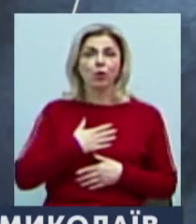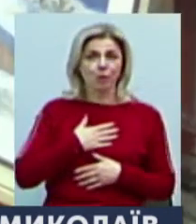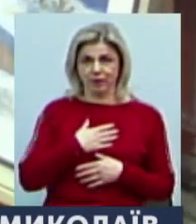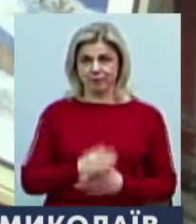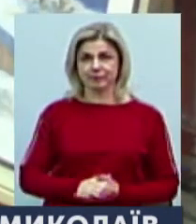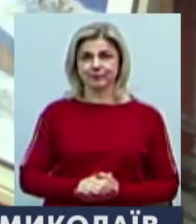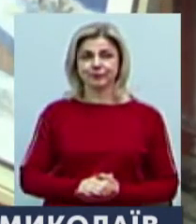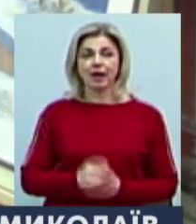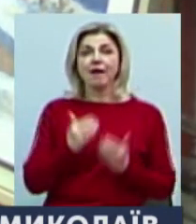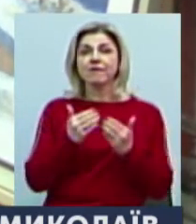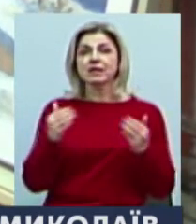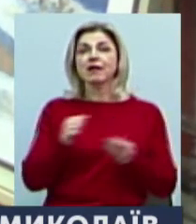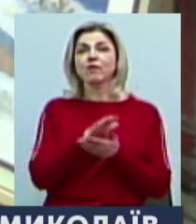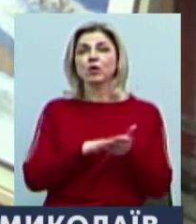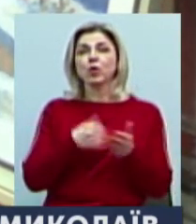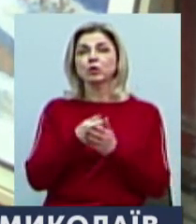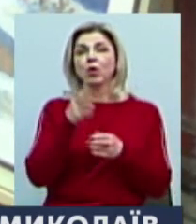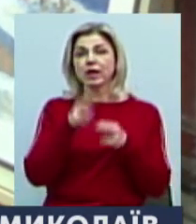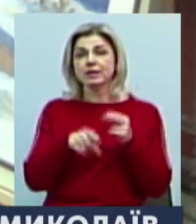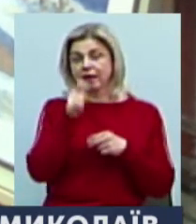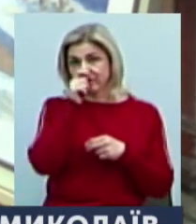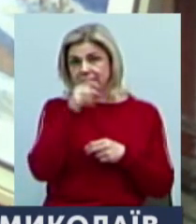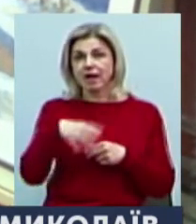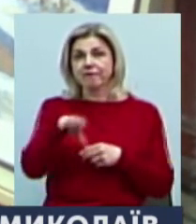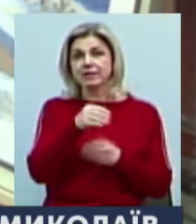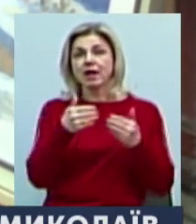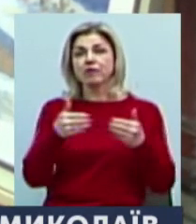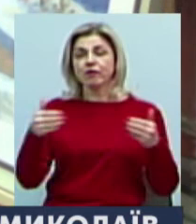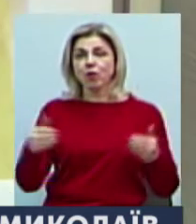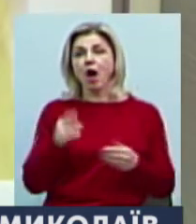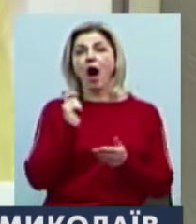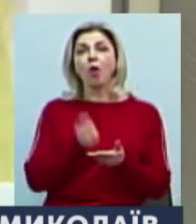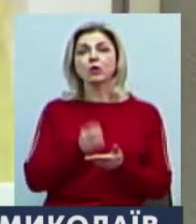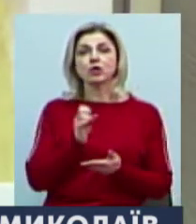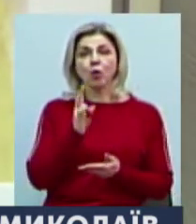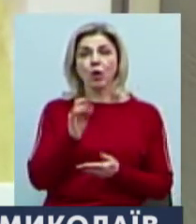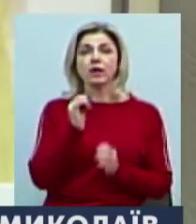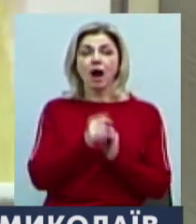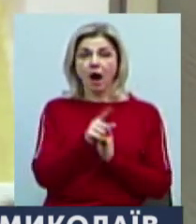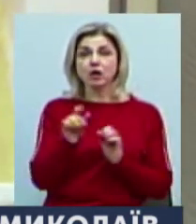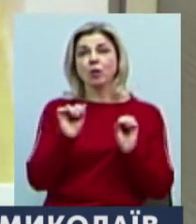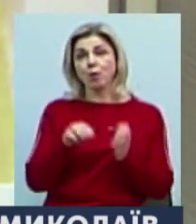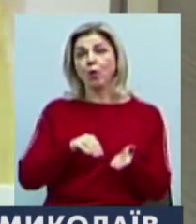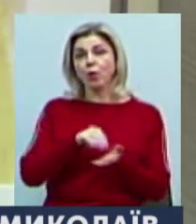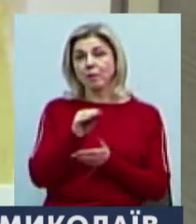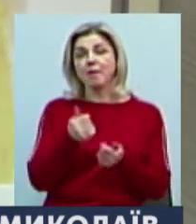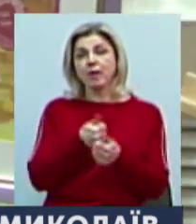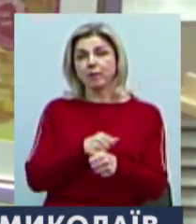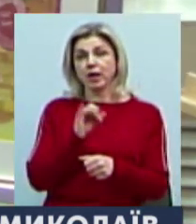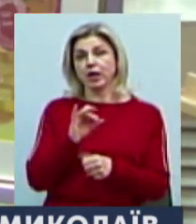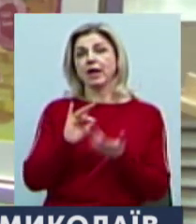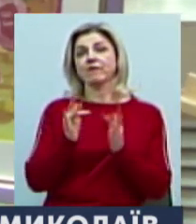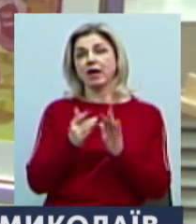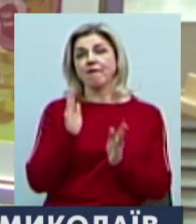чомусь. Виставка триватиме до кінця квітня. Всі роботи виставили на аукціон. Їх можна придбати як в бібліотеці, так і в